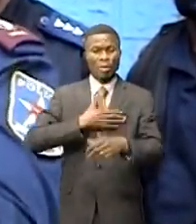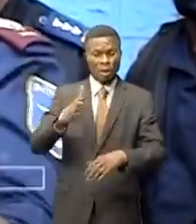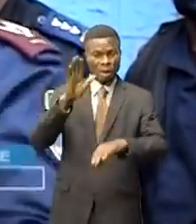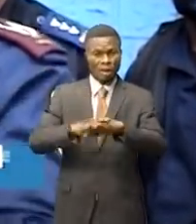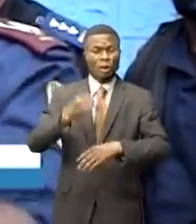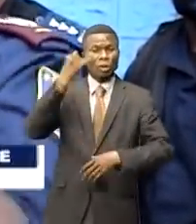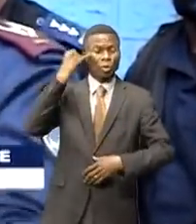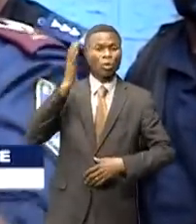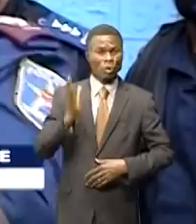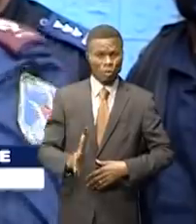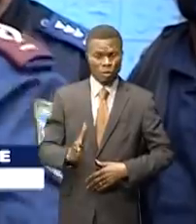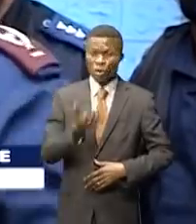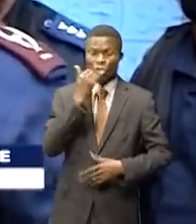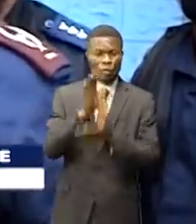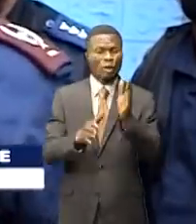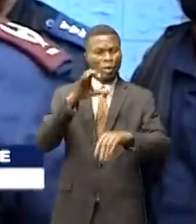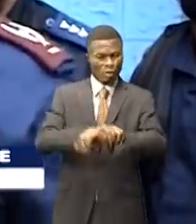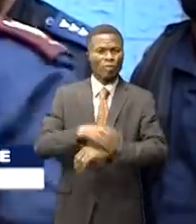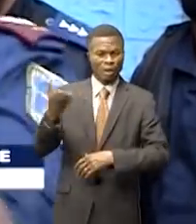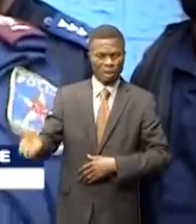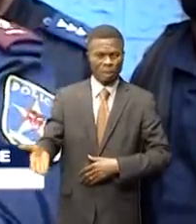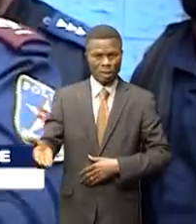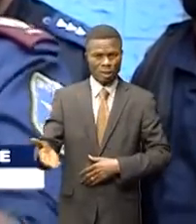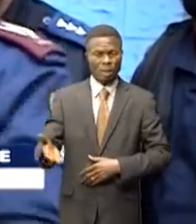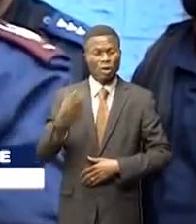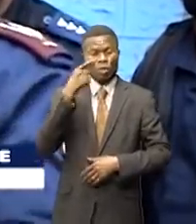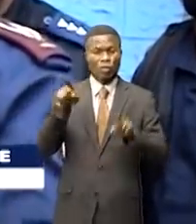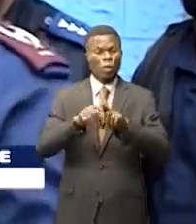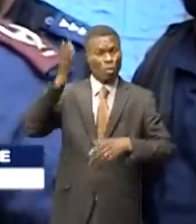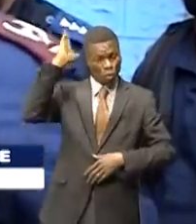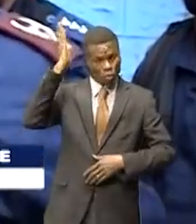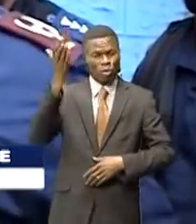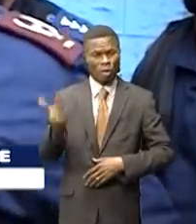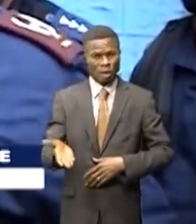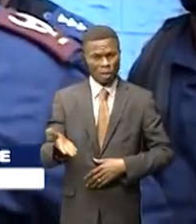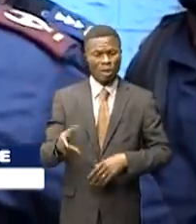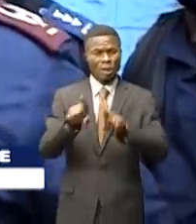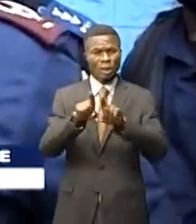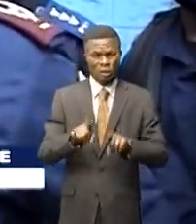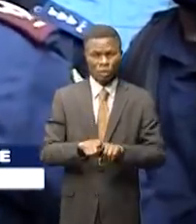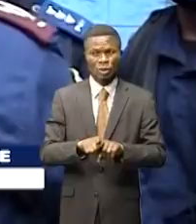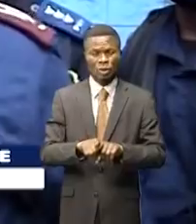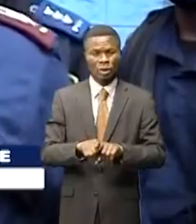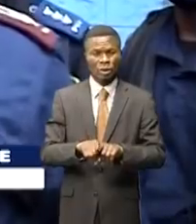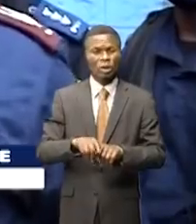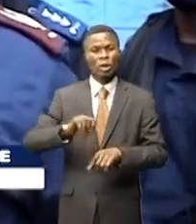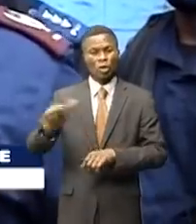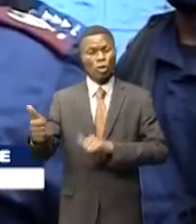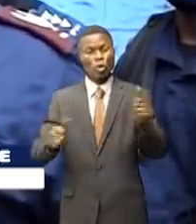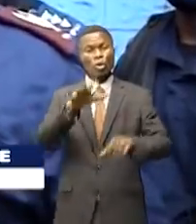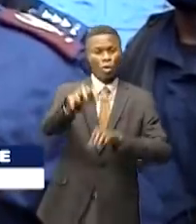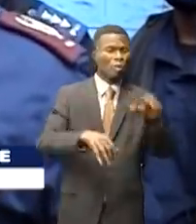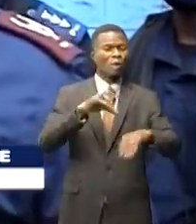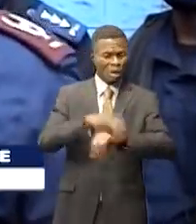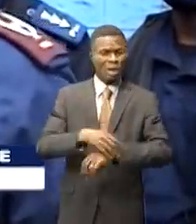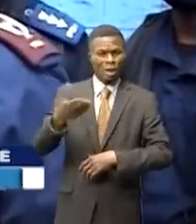indien sans motif serait arrêté et sera considéré comme provenant d'autres qui ont pillé on va les arrêter